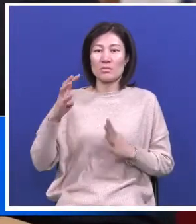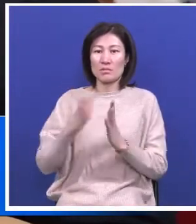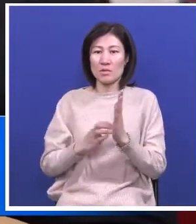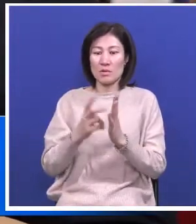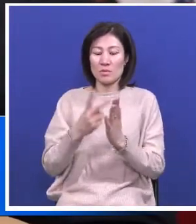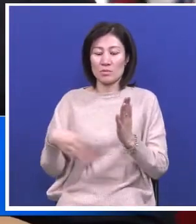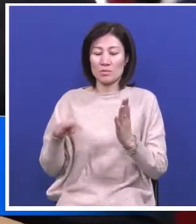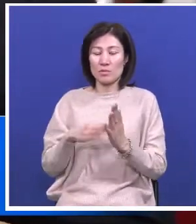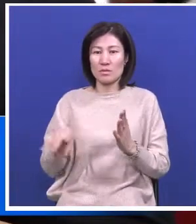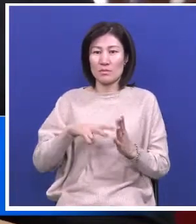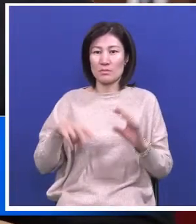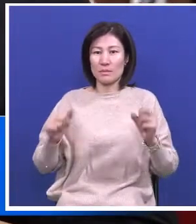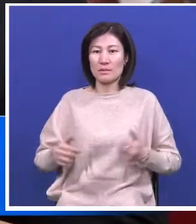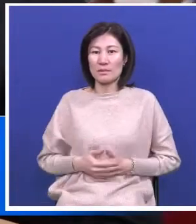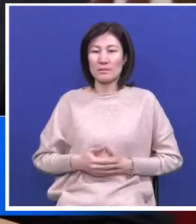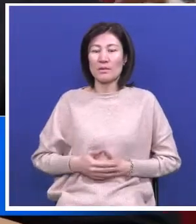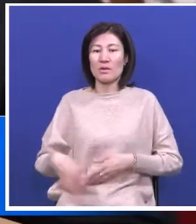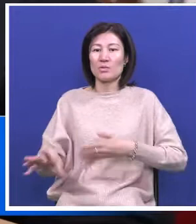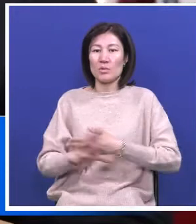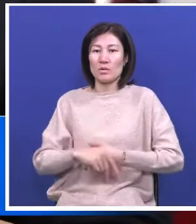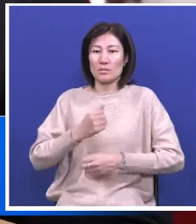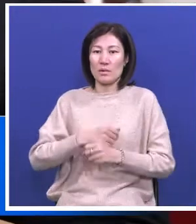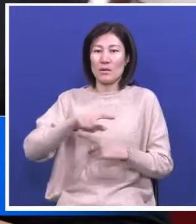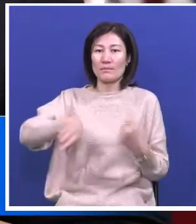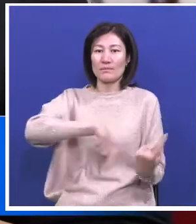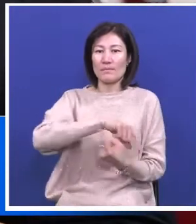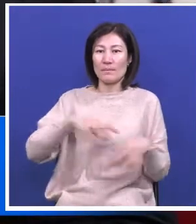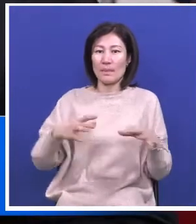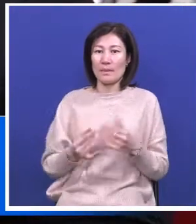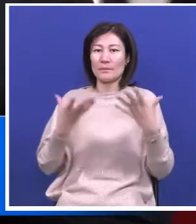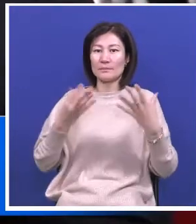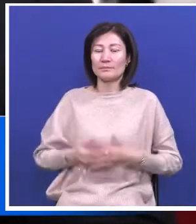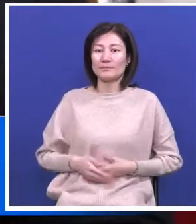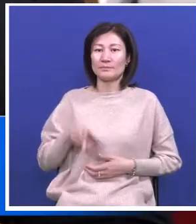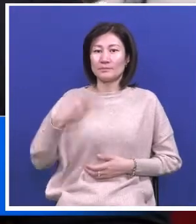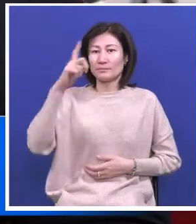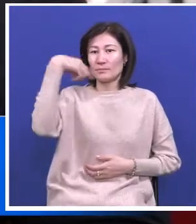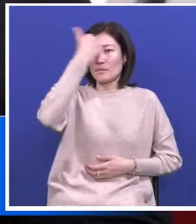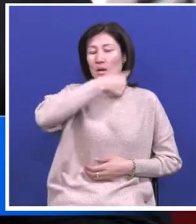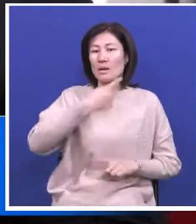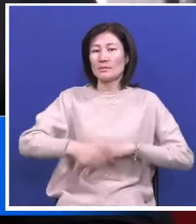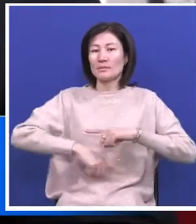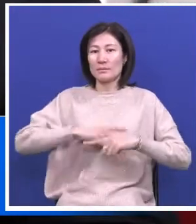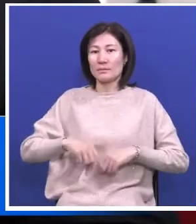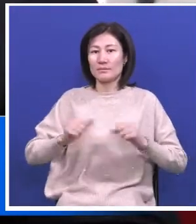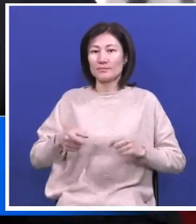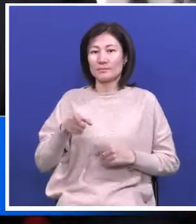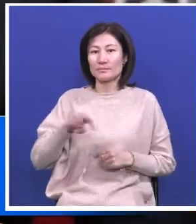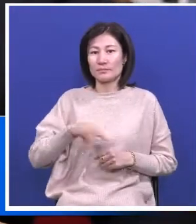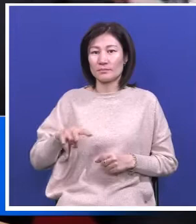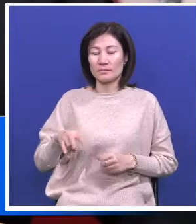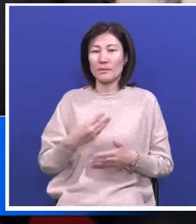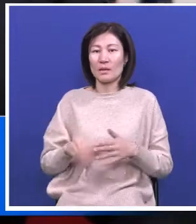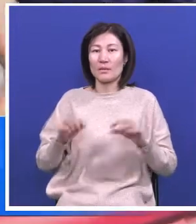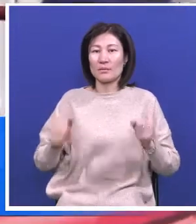439 миллион қаржы бөлініп, ол толықтай кәсіпкерлер жағында егерді. 2022-ке биыл 2 миллиардтан астам